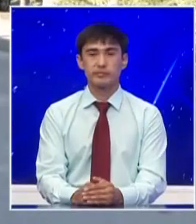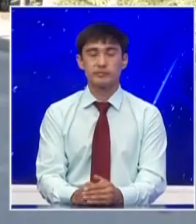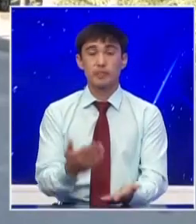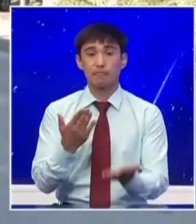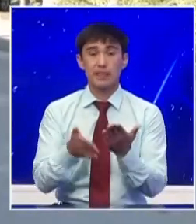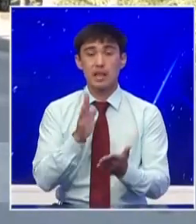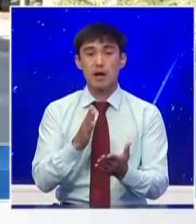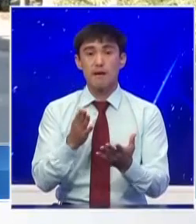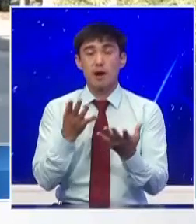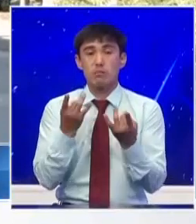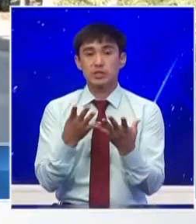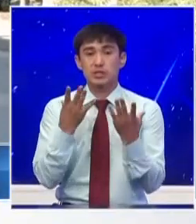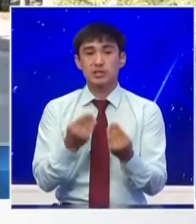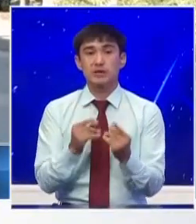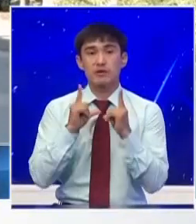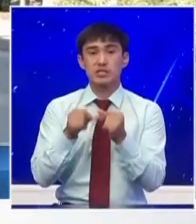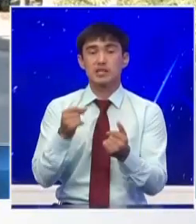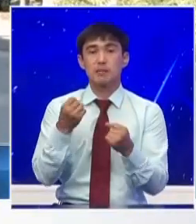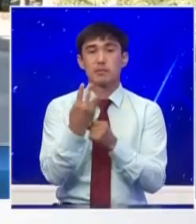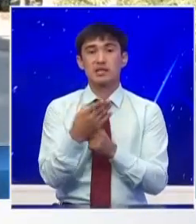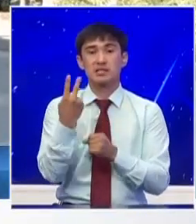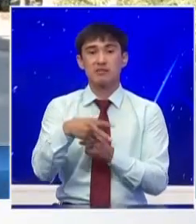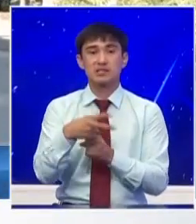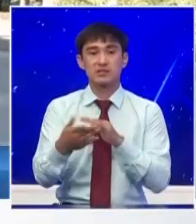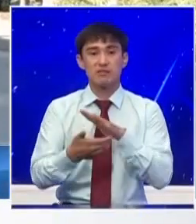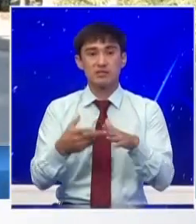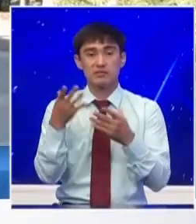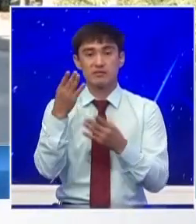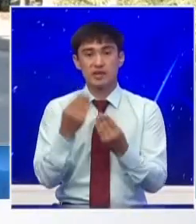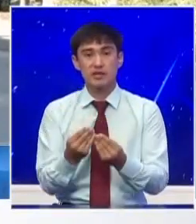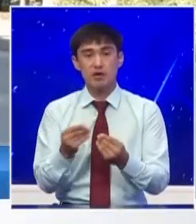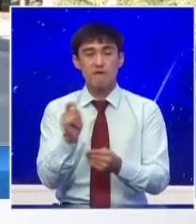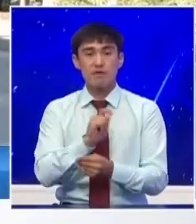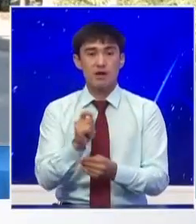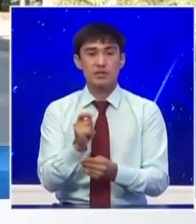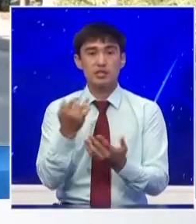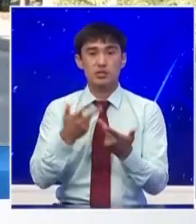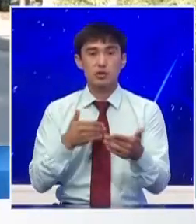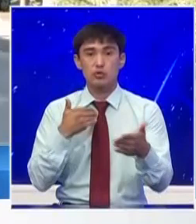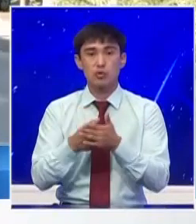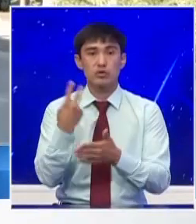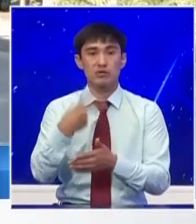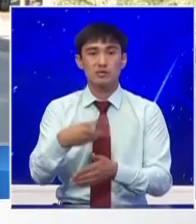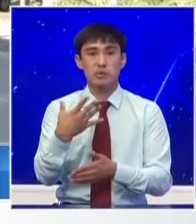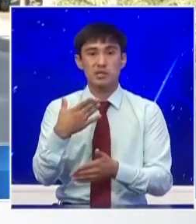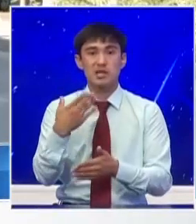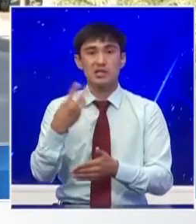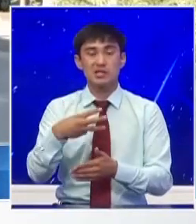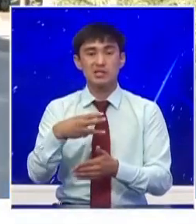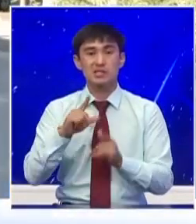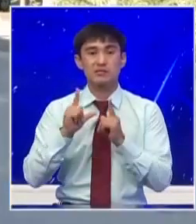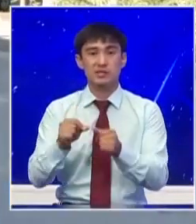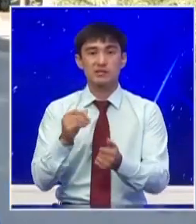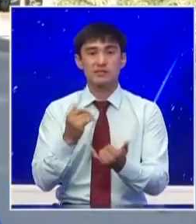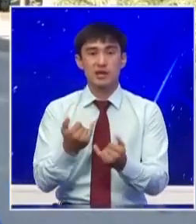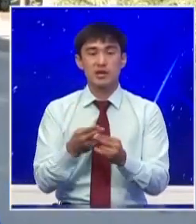Если в будние дни мы выезжаем ежедневно на 15-20 вызовов в день, то в выходные их число доходит до 25-30 выездов.